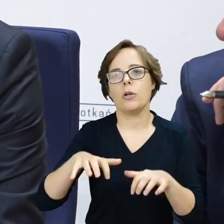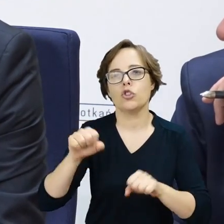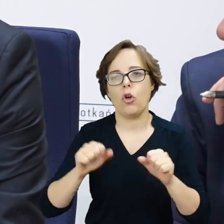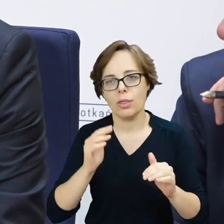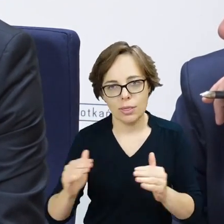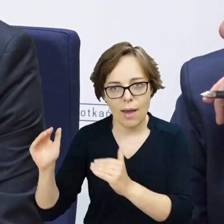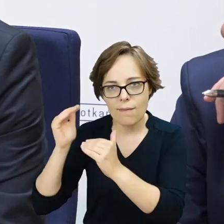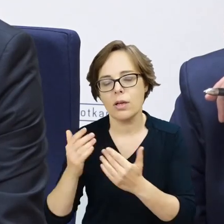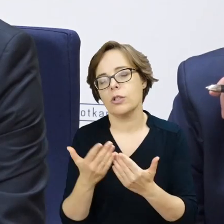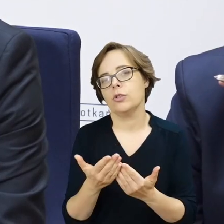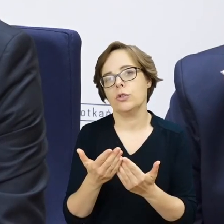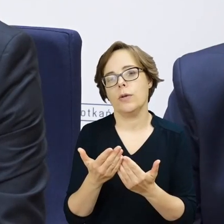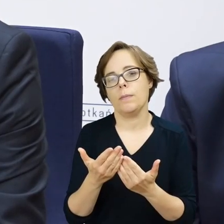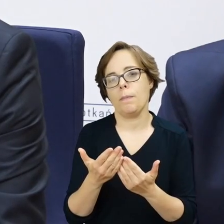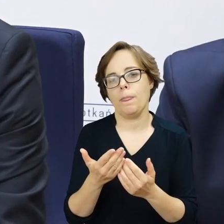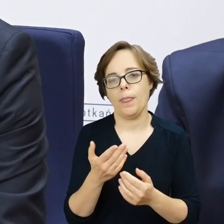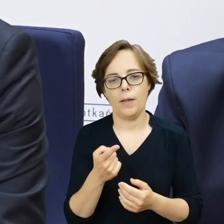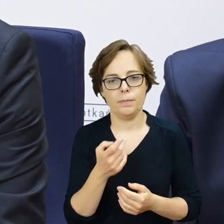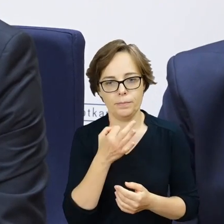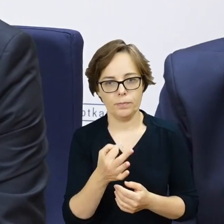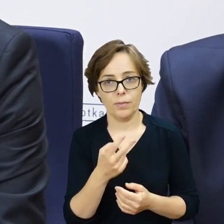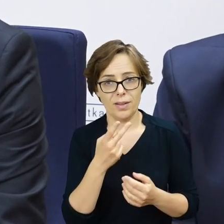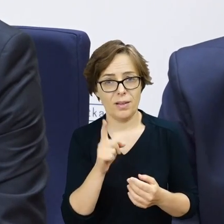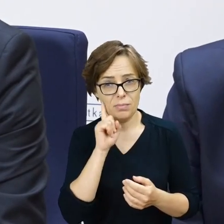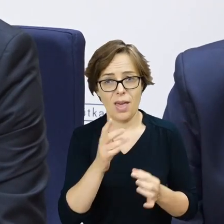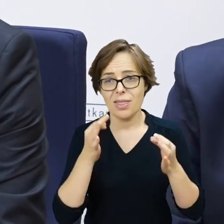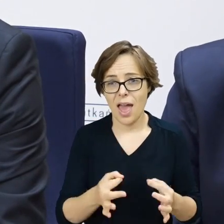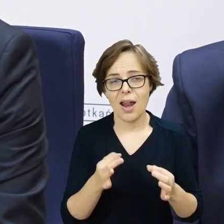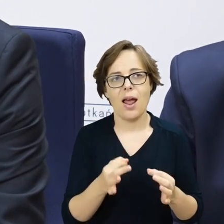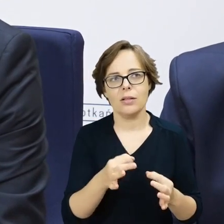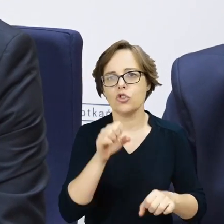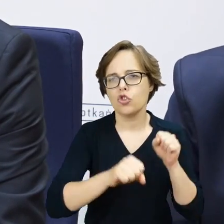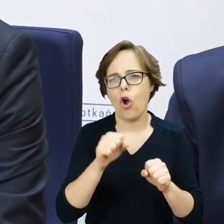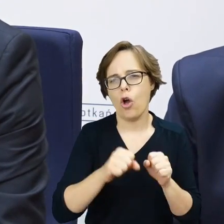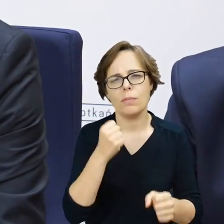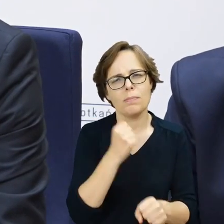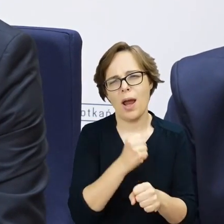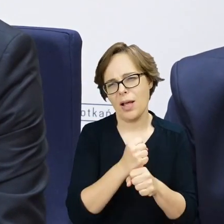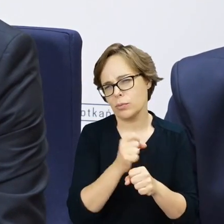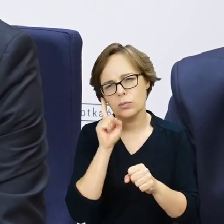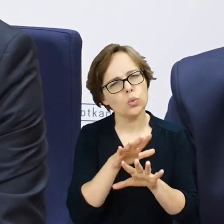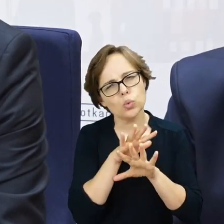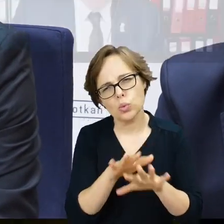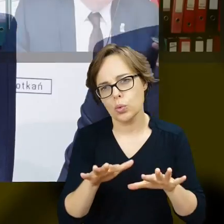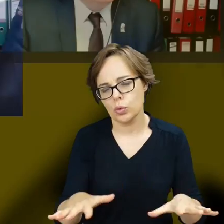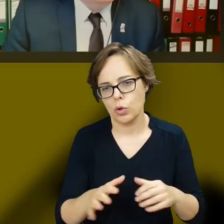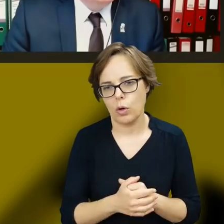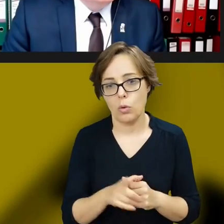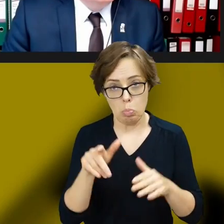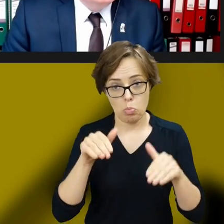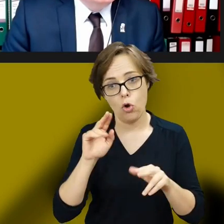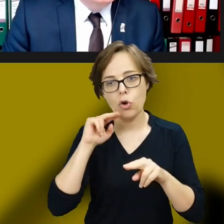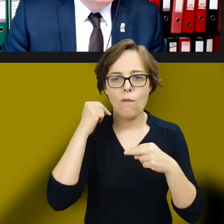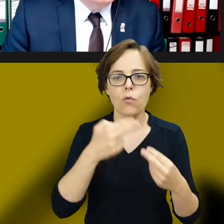przy tej niewydolności, obciążeniu wyobrażamy sobie powrót do stanu sprzed 2011 roku,